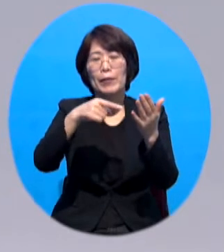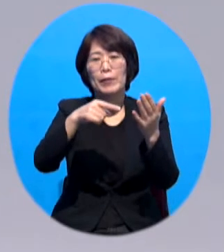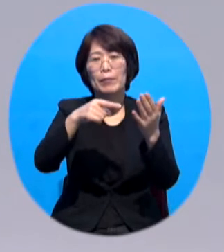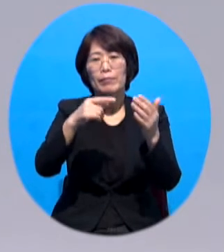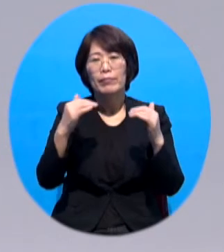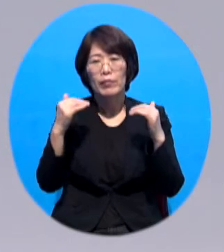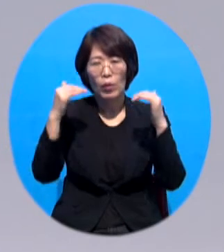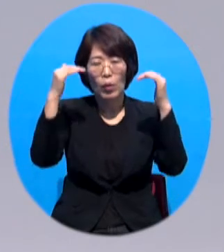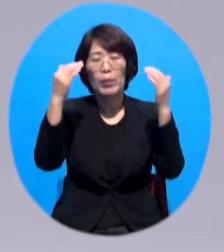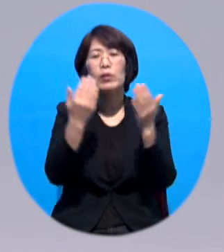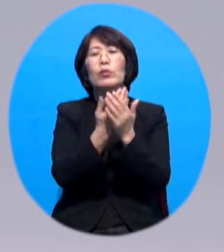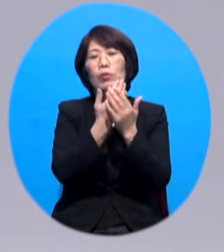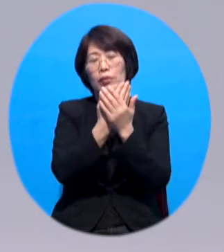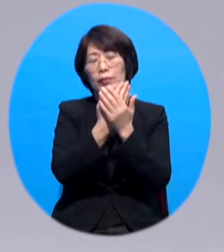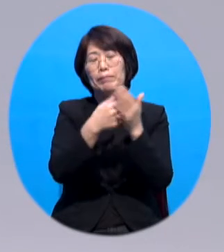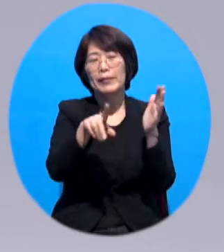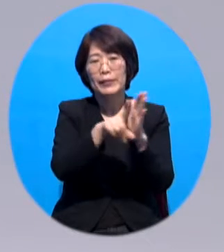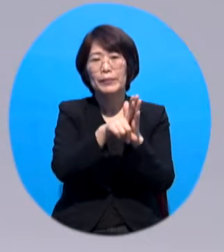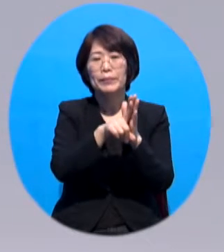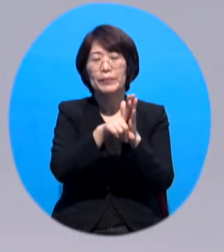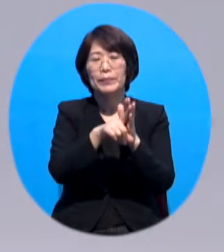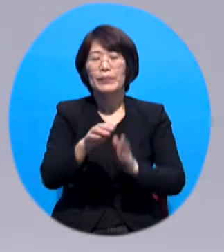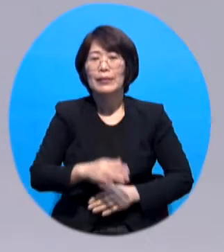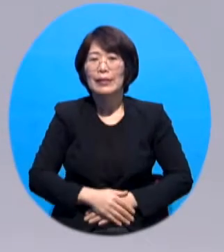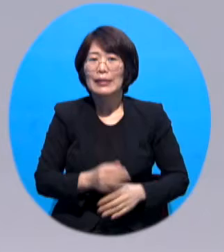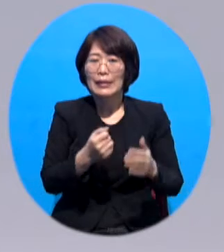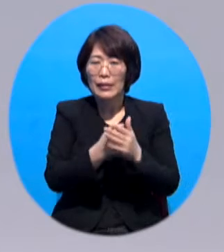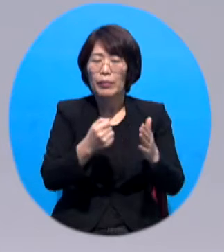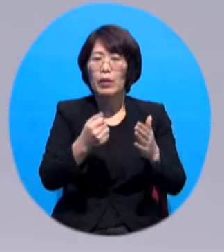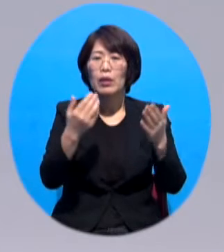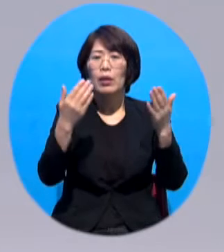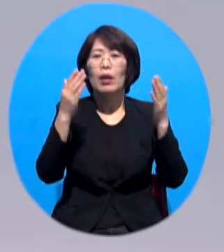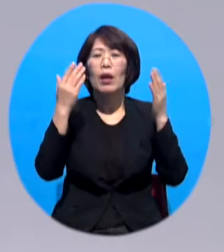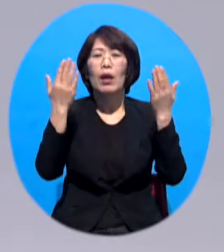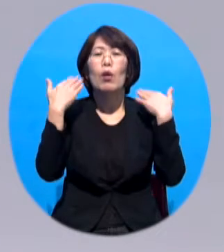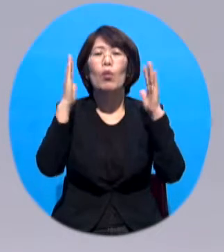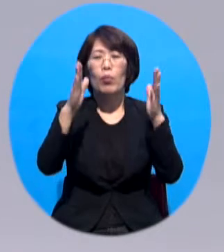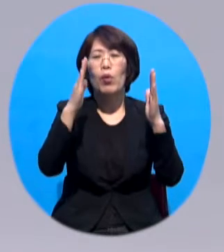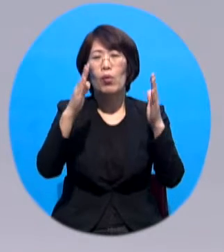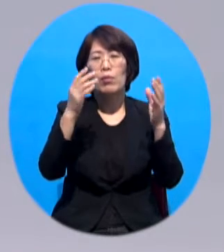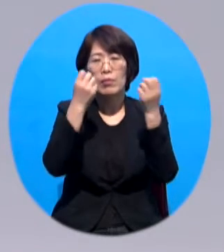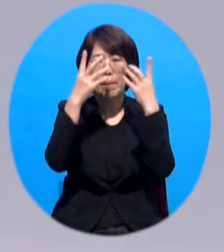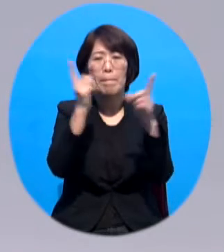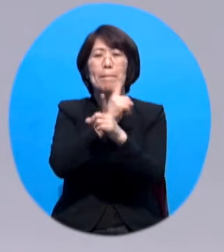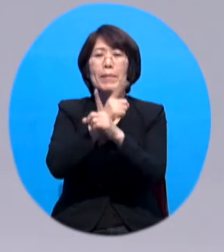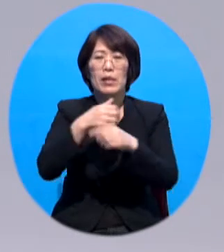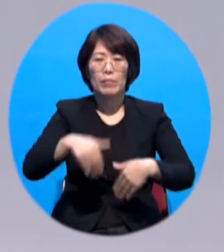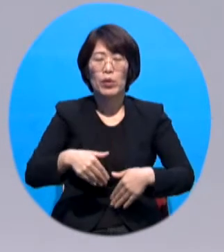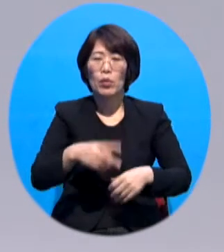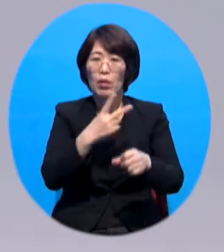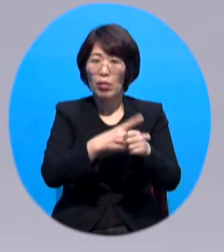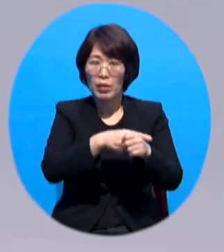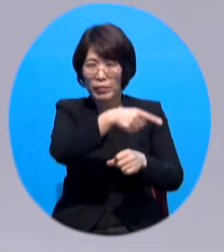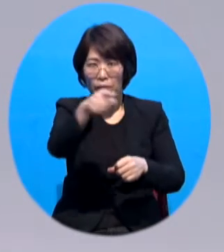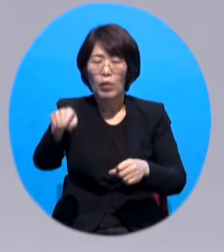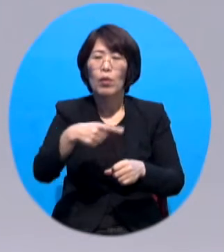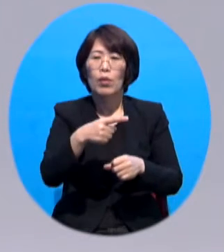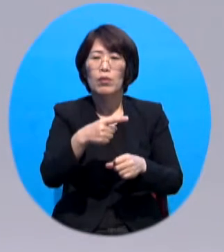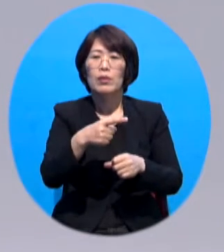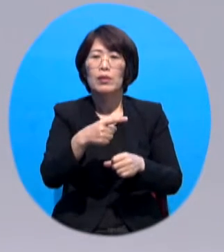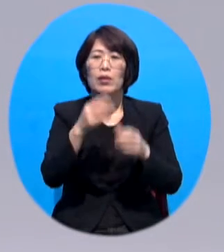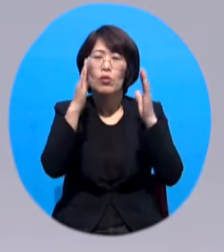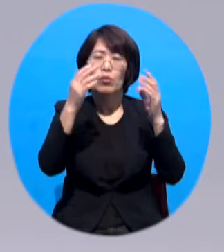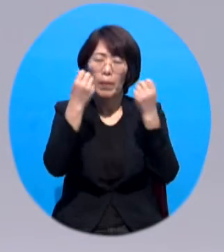성장하고 발전한다 고 생각합니다 그를 위해서 수업이 혁신이 대단히 중요하죠 제가 스님들께 솝 역시 를 강조하는 이유도